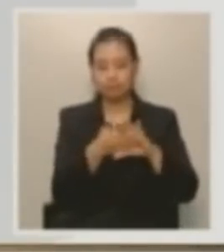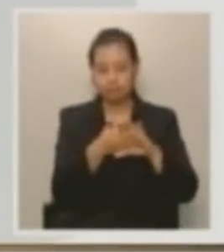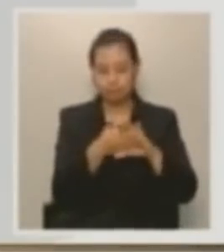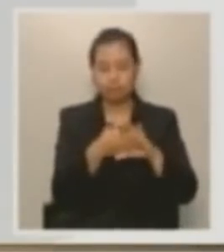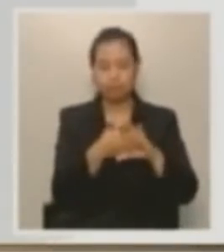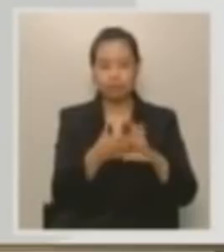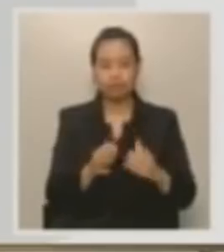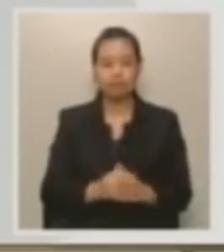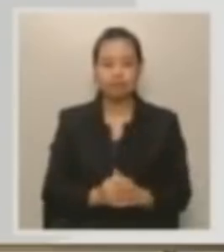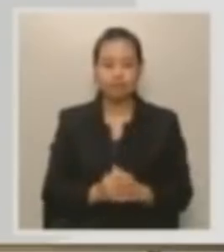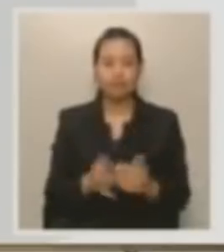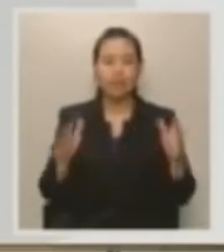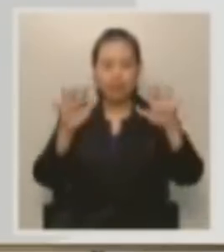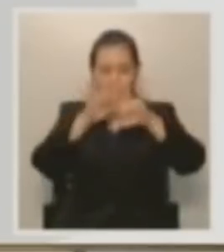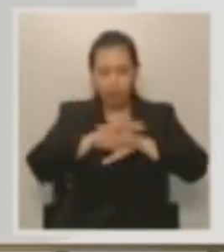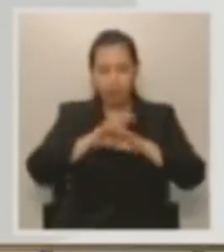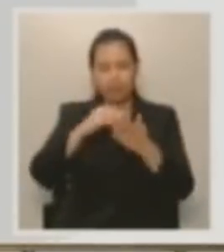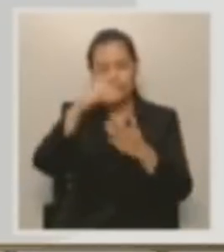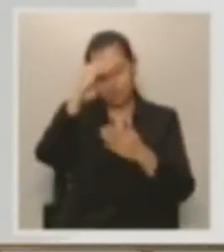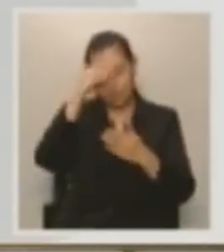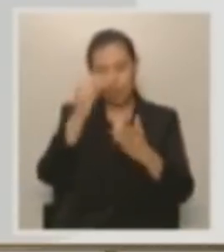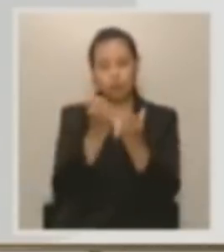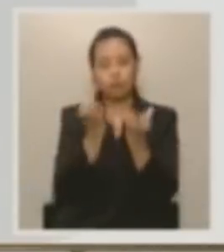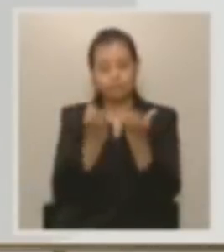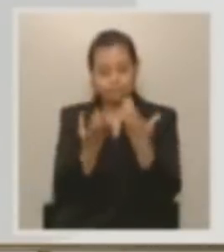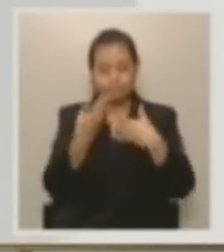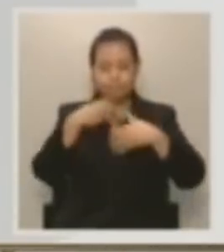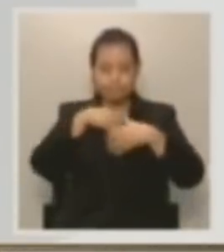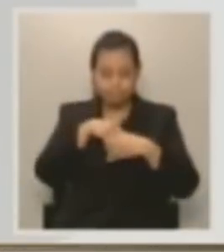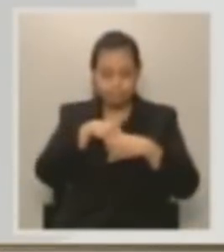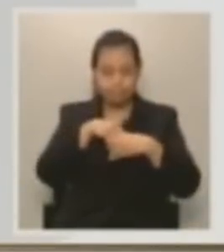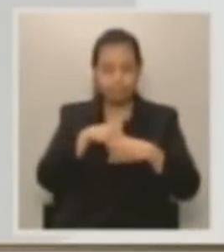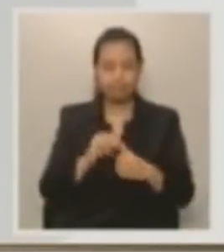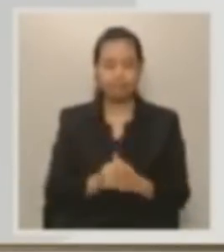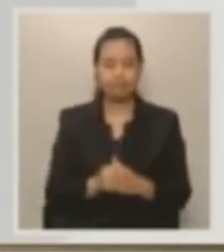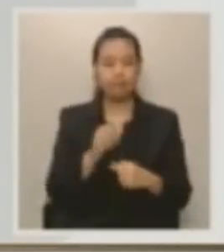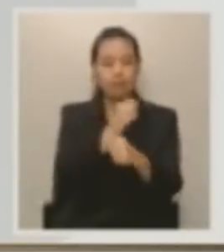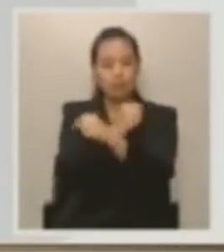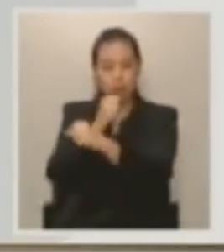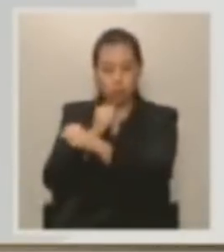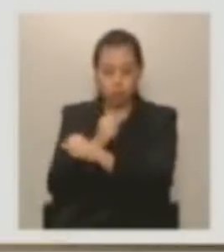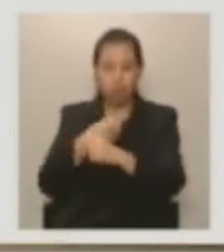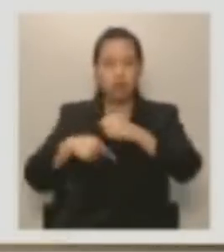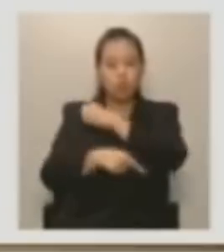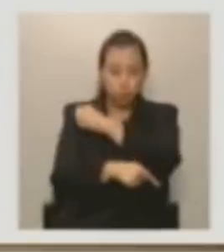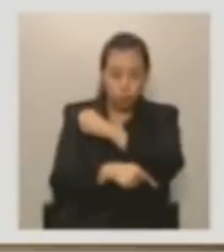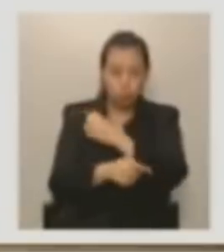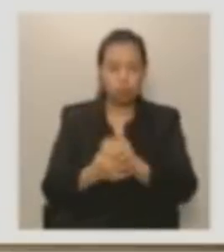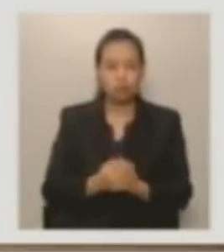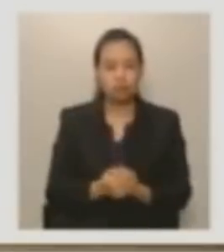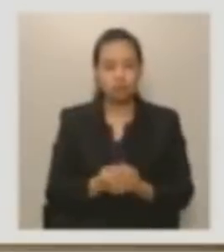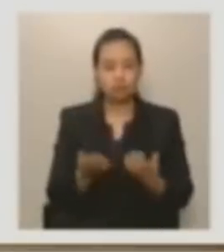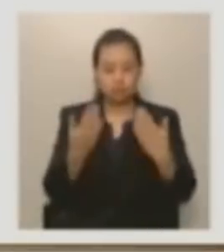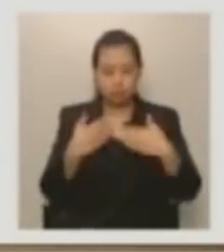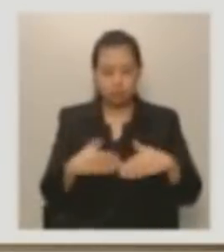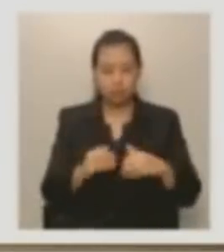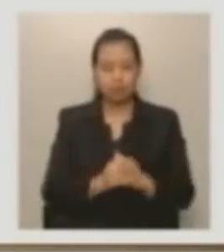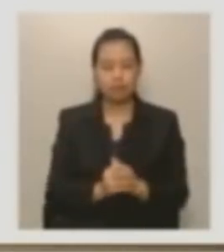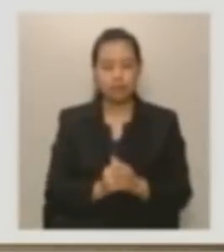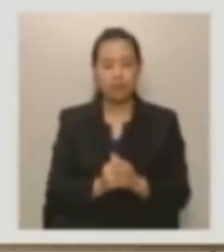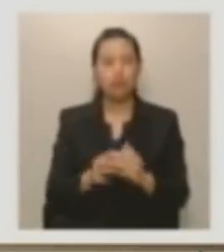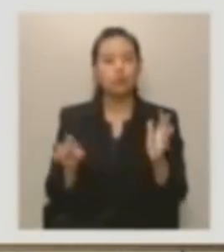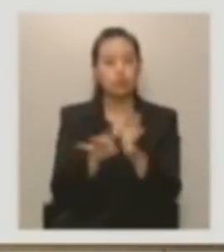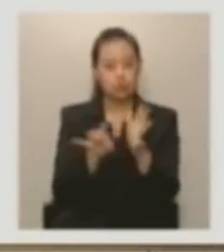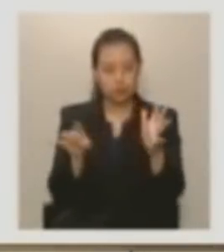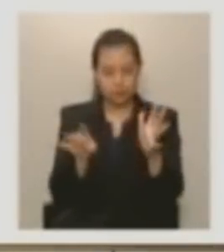คล้ายกันอยู่นะคะคุณธรรมจริยธรรมและการปราบปรามทุจริตนะคะเชิญสไลด์ถัดไปค่ะมาถึงสไลด์สุดท้าย